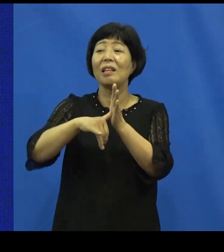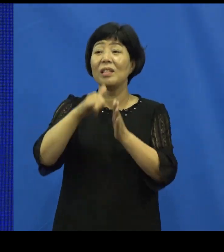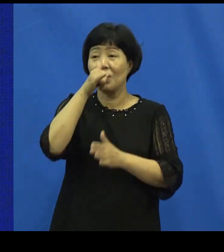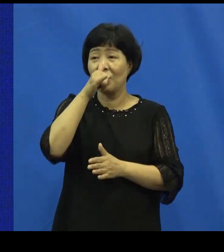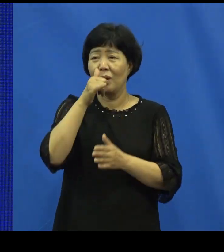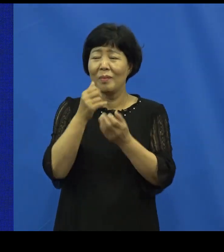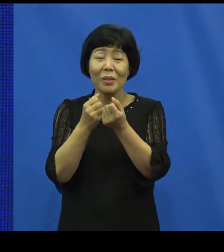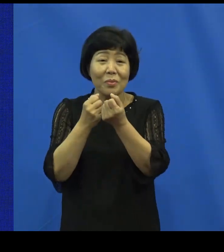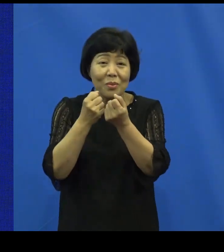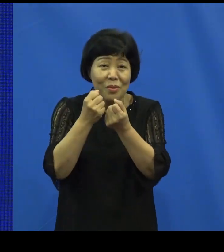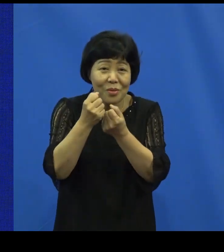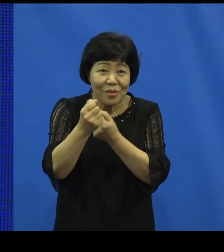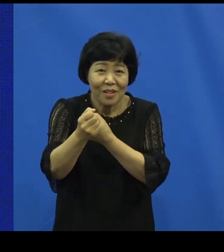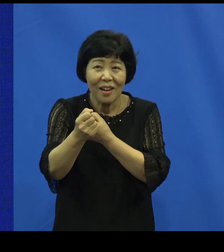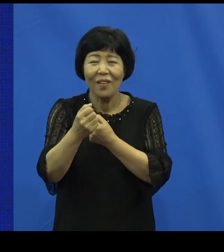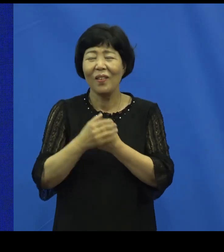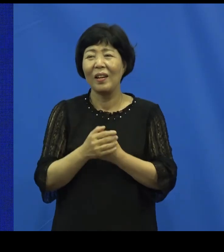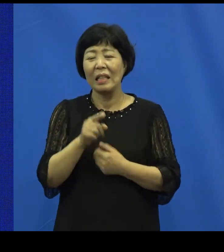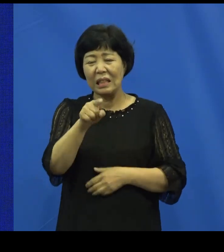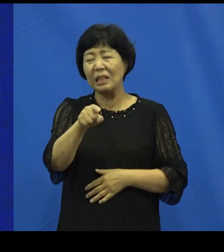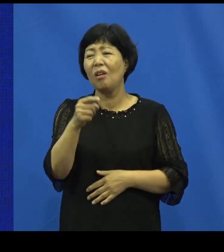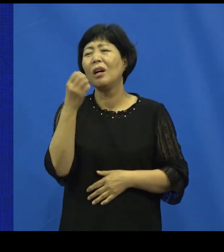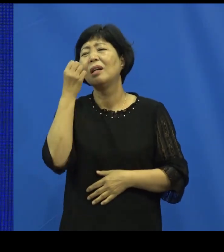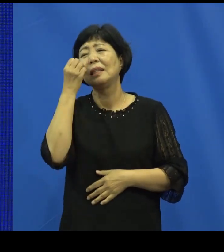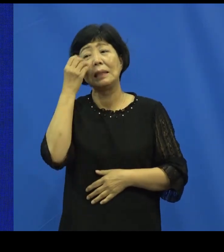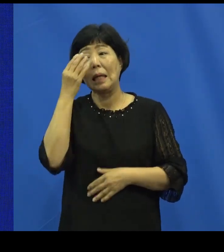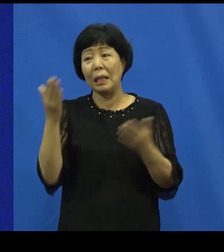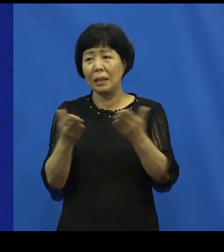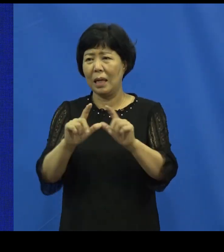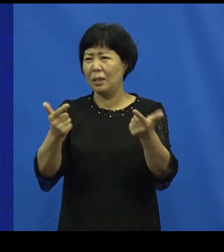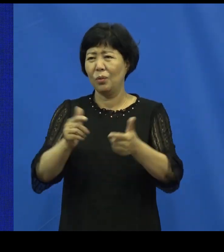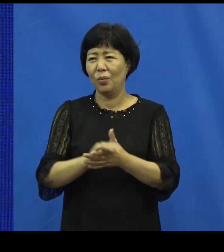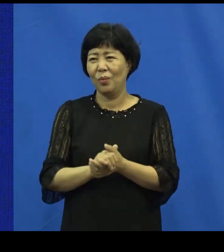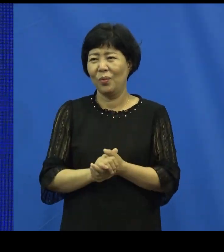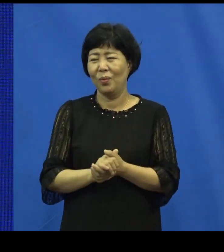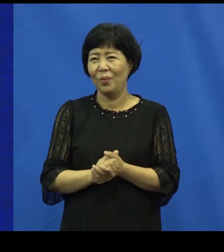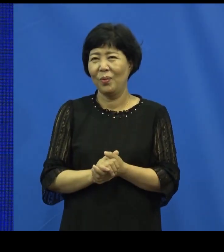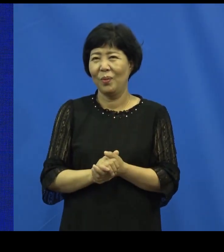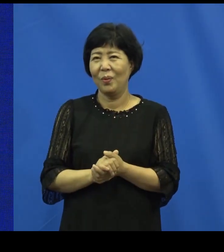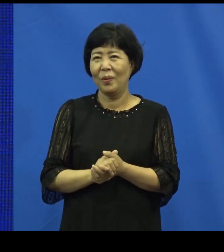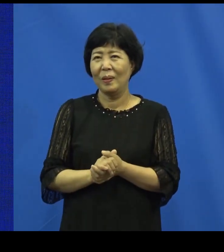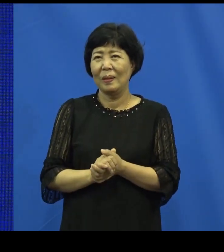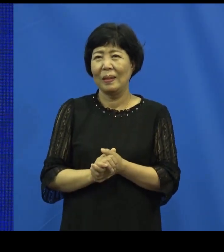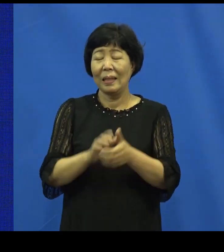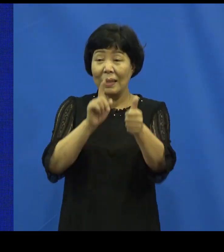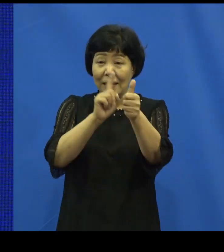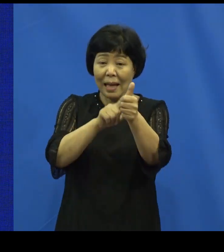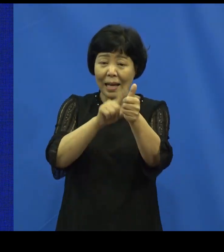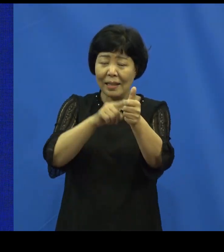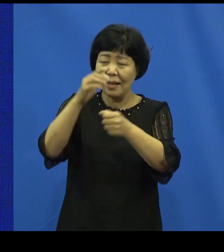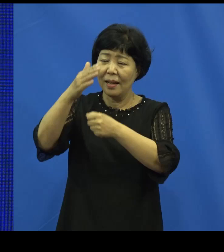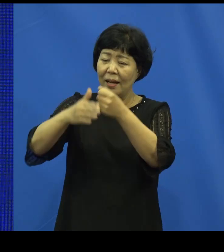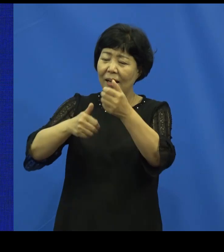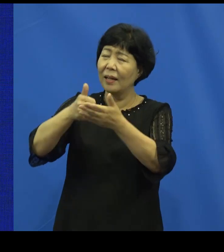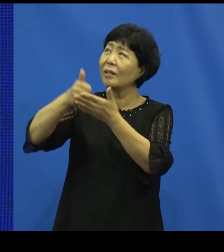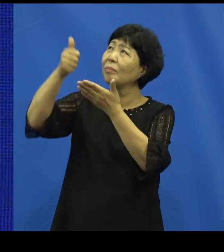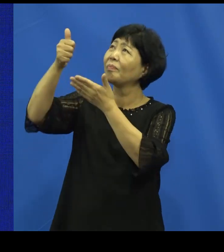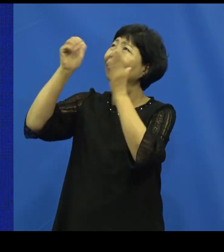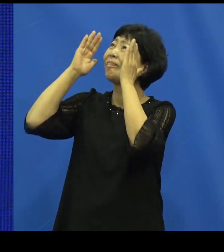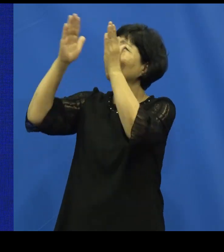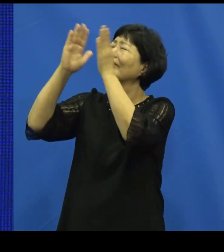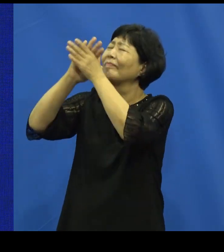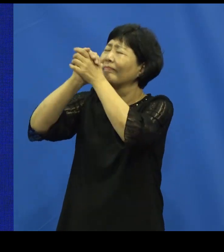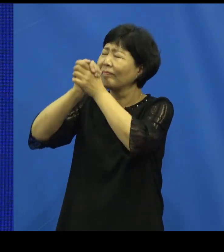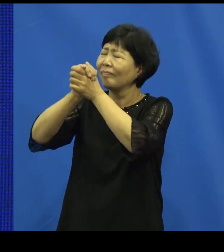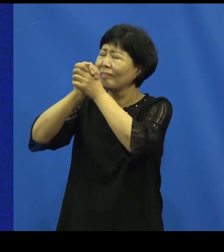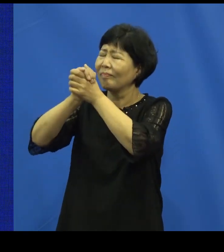여러분, 이상한 일이 아니고 그건 정상이에요. 그때가 고비예요. 다니엘이 하나님에게 여전히 기도하고 믿음을 지켰는데 좋은